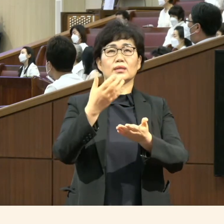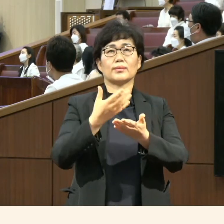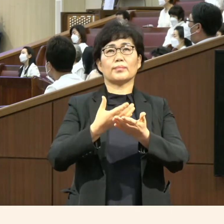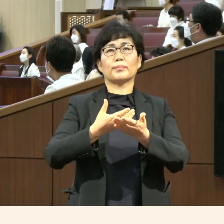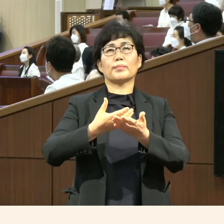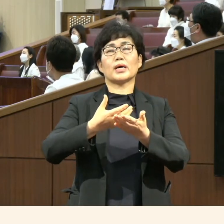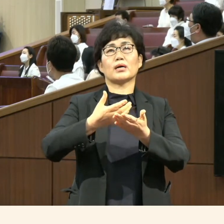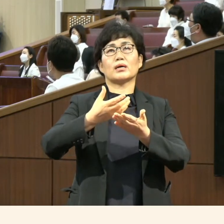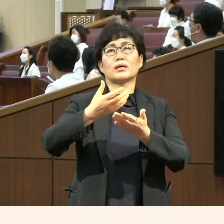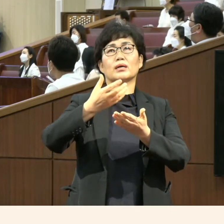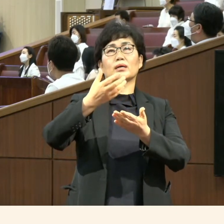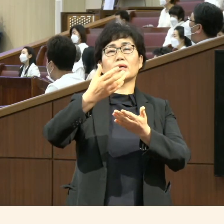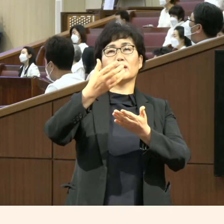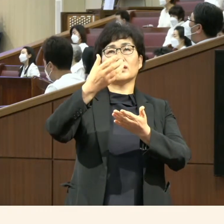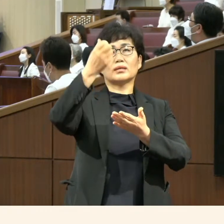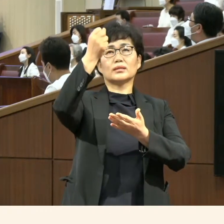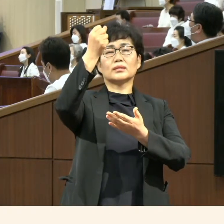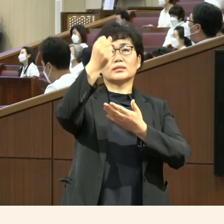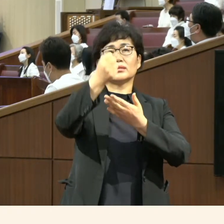죄인